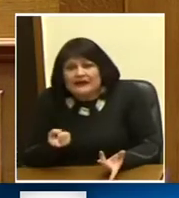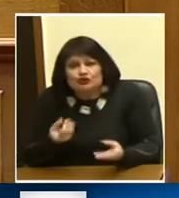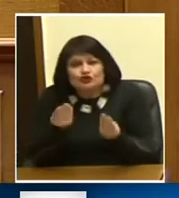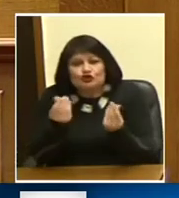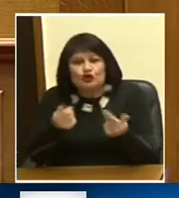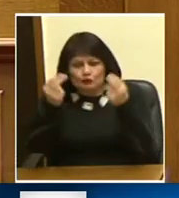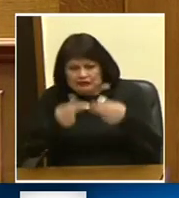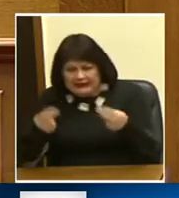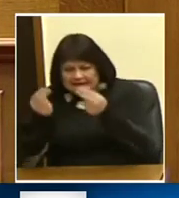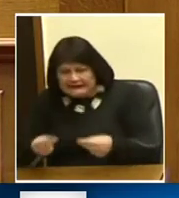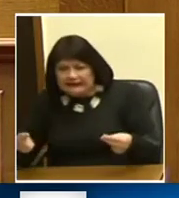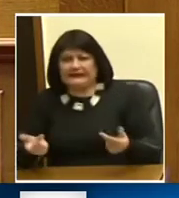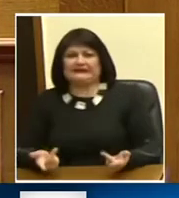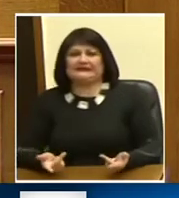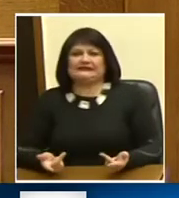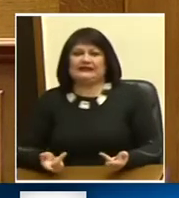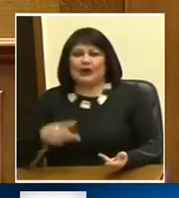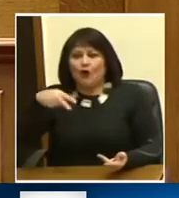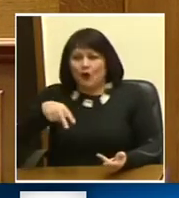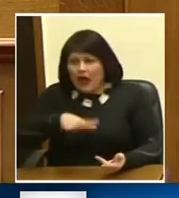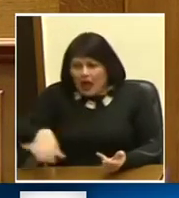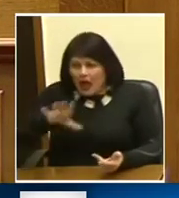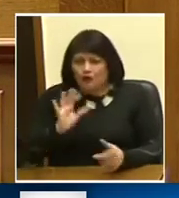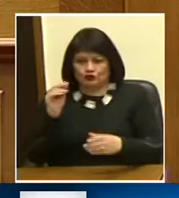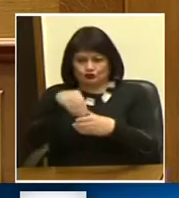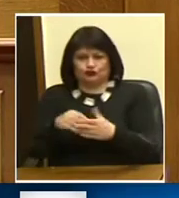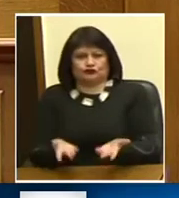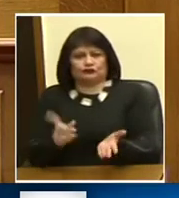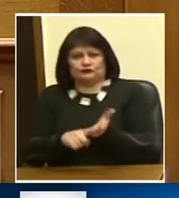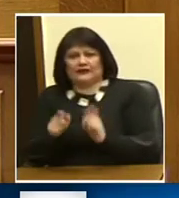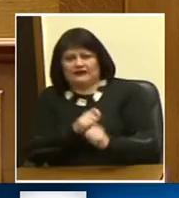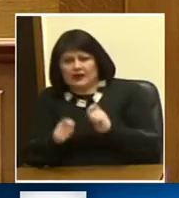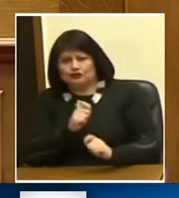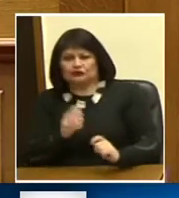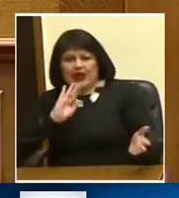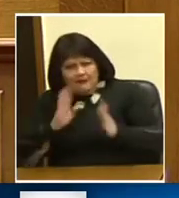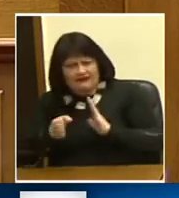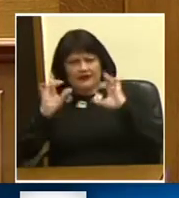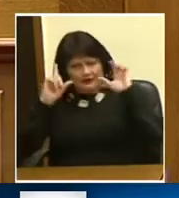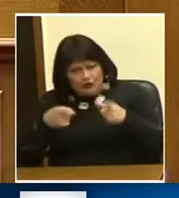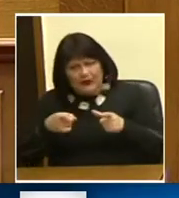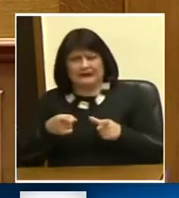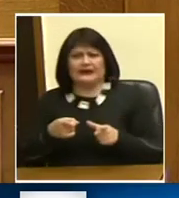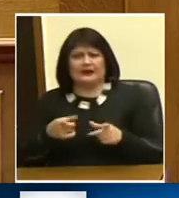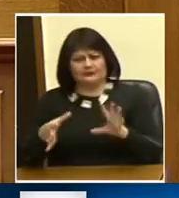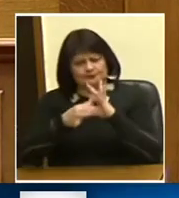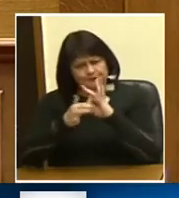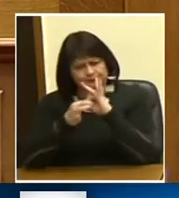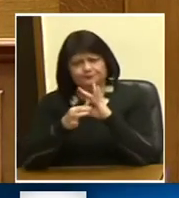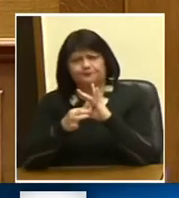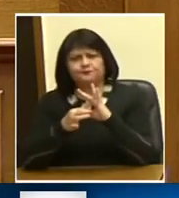Η λαϊκή νομοθετική πρωτοβουλία, η άμεση δημοκρατία σε σχέση, σε συνδυασμό πάντα με